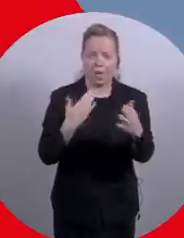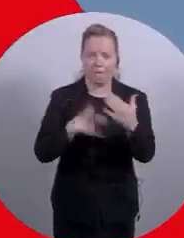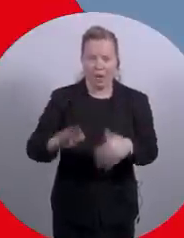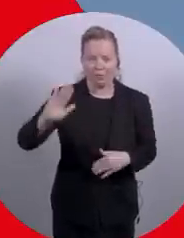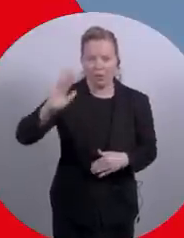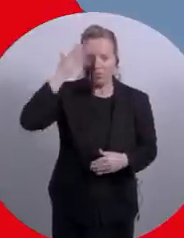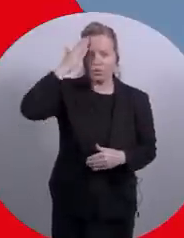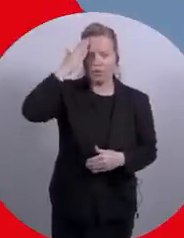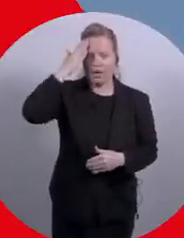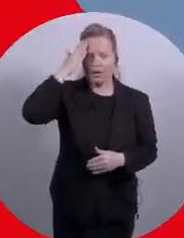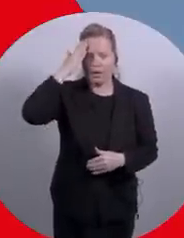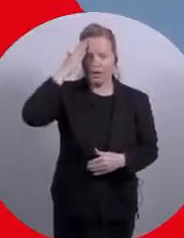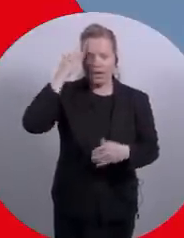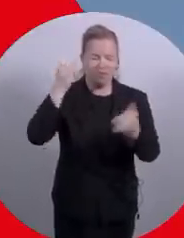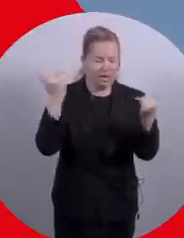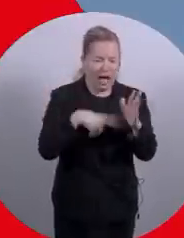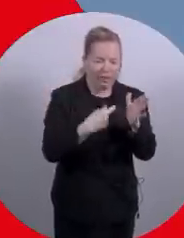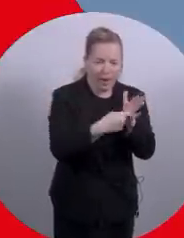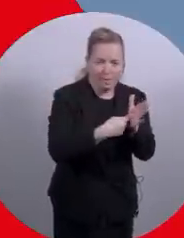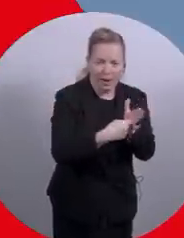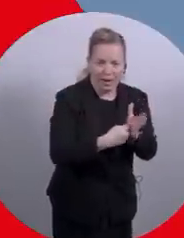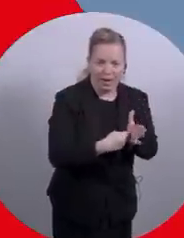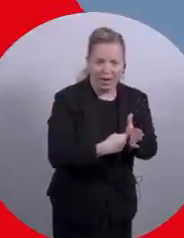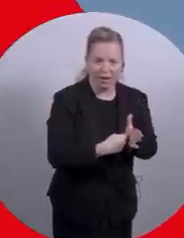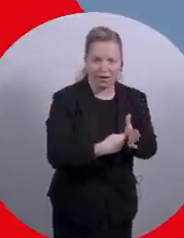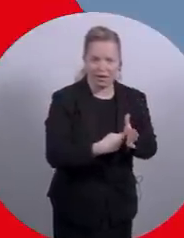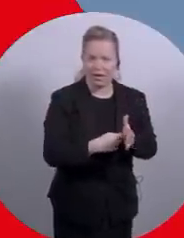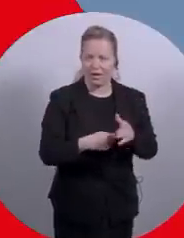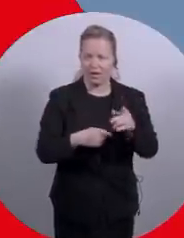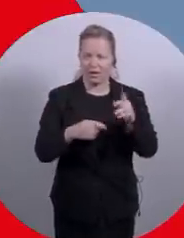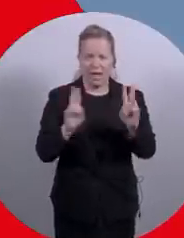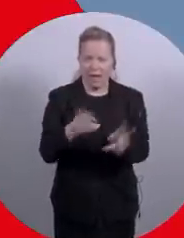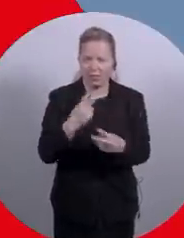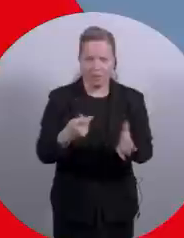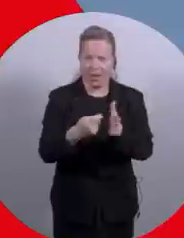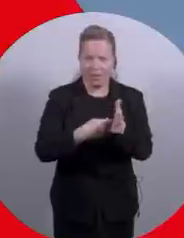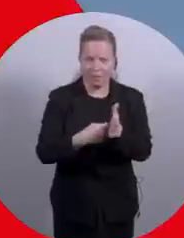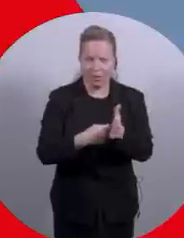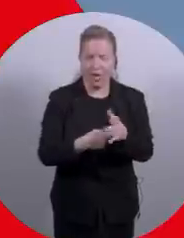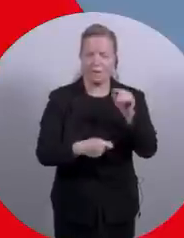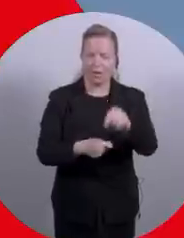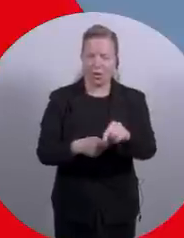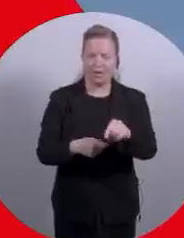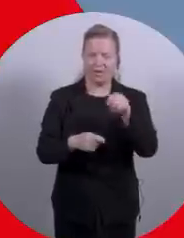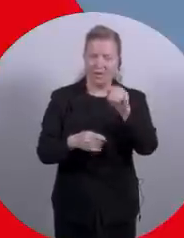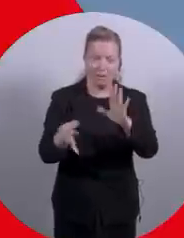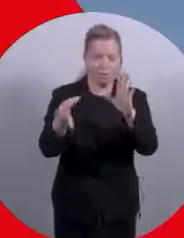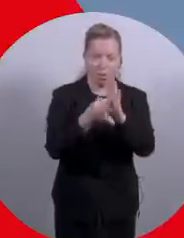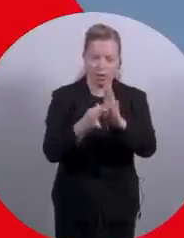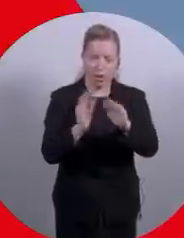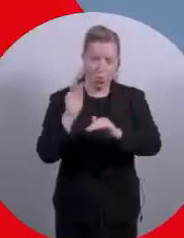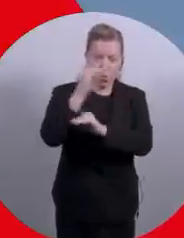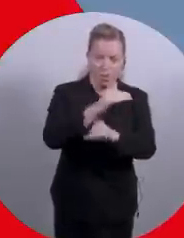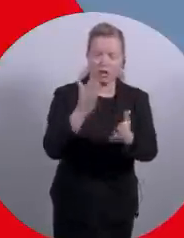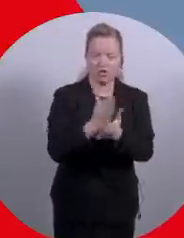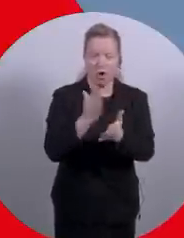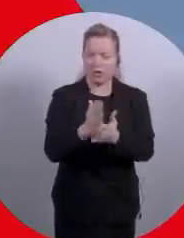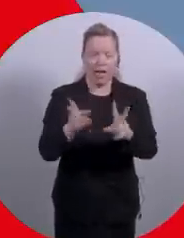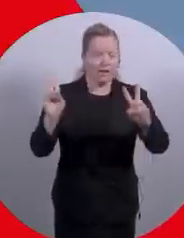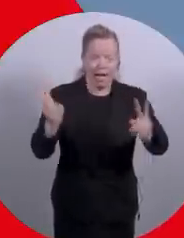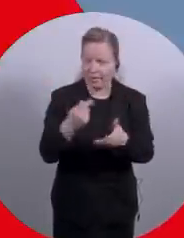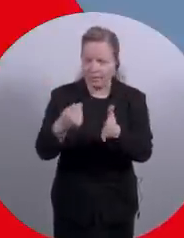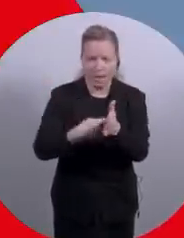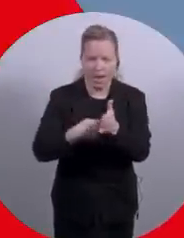gewonnen hätten dass man das wieder reparieren kann also Kipppunkte Kipppunkte hast nicht mehr reparabel das heißt wir müssen jetzt volle